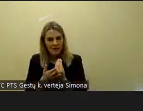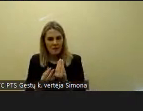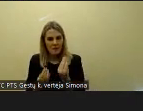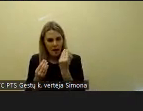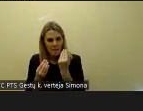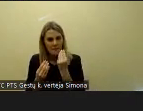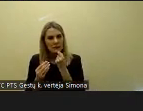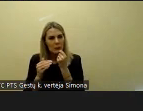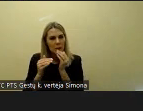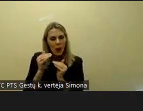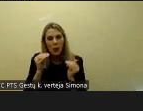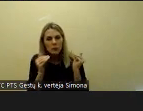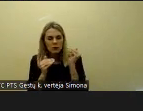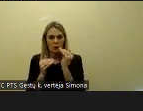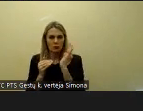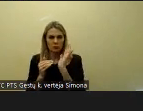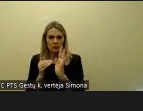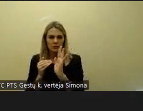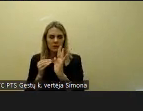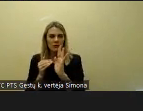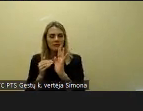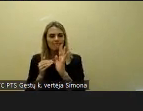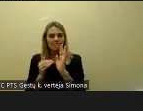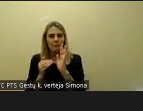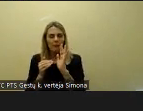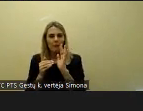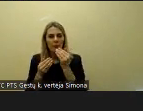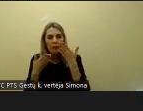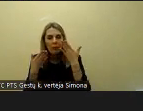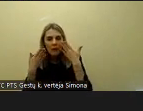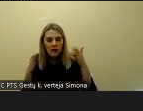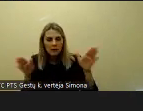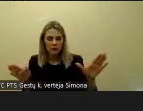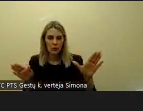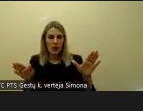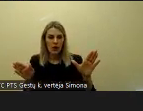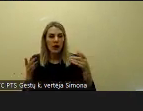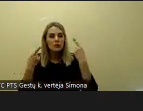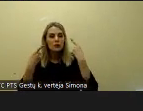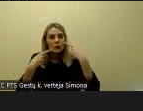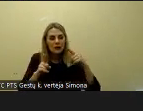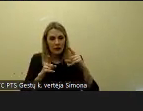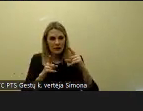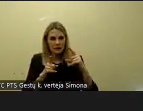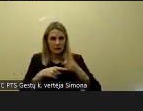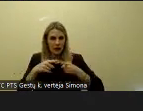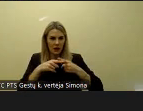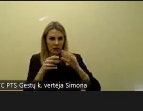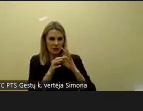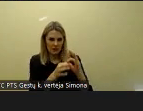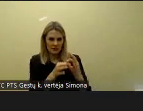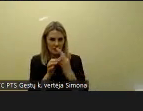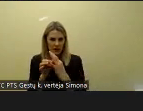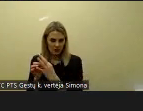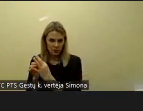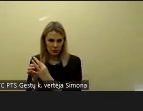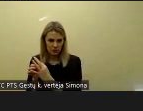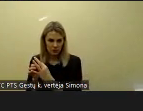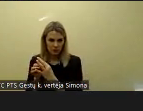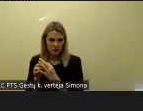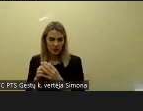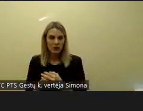ribas ir kad suprastų, kaip jų dalykas siejasi su kitais dalykais ir kad jie remtųsi tomis sąsajomis ir kad